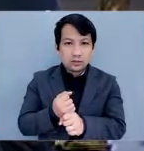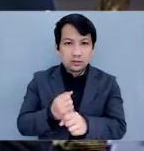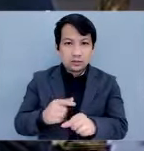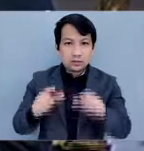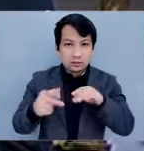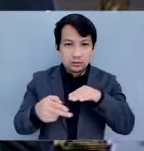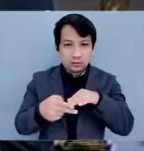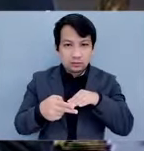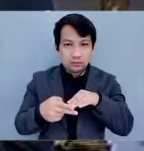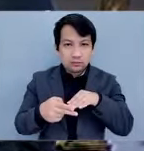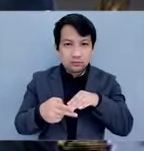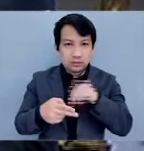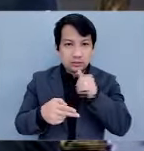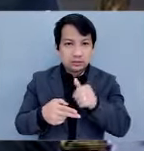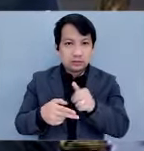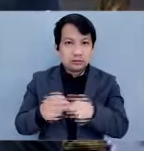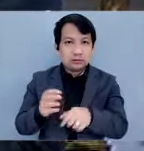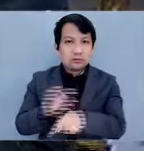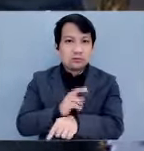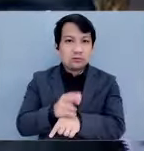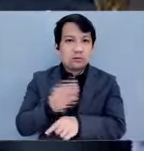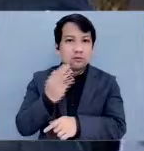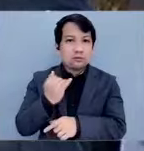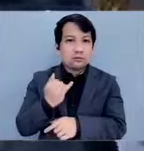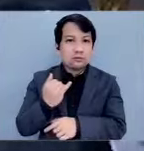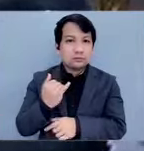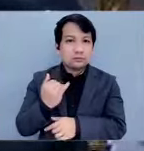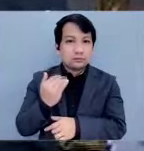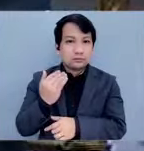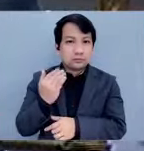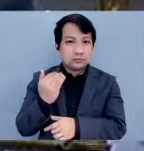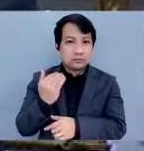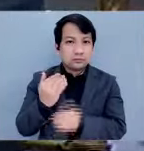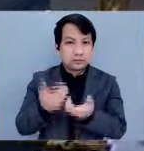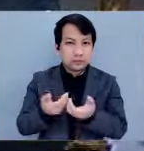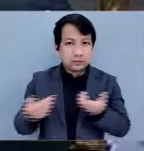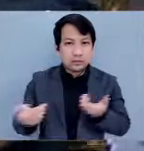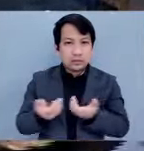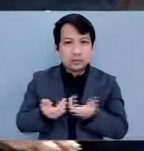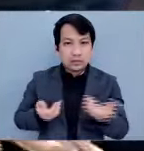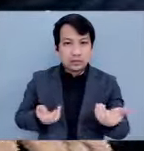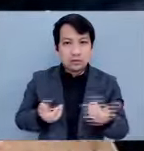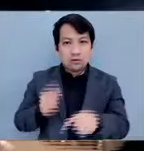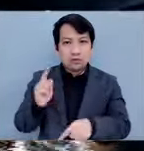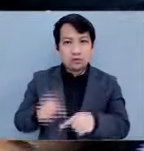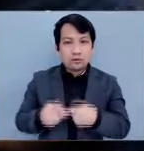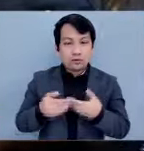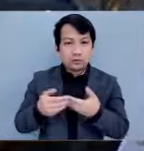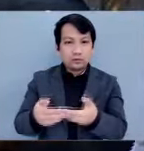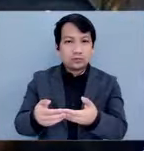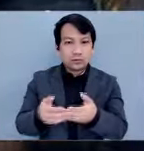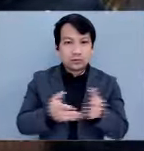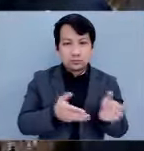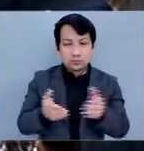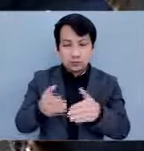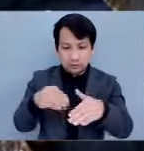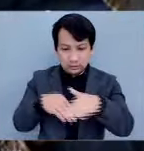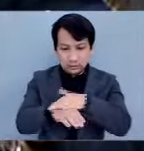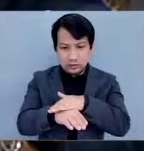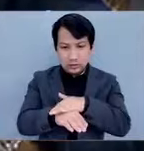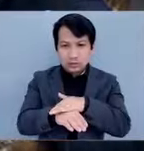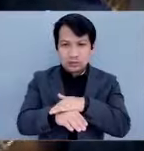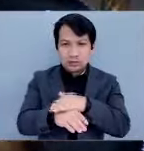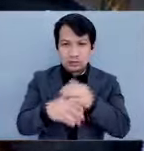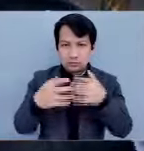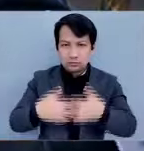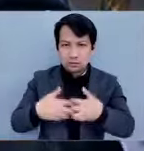siya usual kung bakit may nagsisegregate, bakit hindi tuloy-tuloy na dinadala sa machine, bakit merong